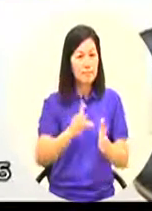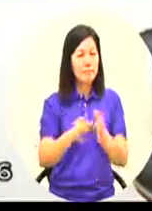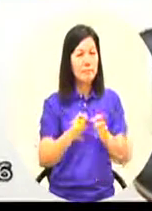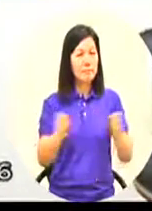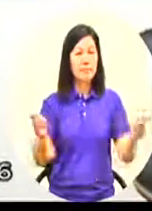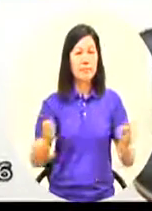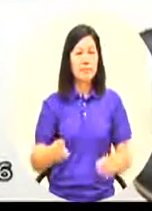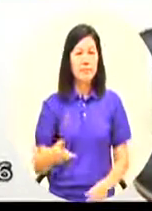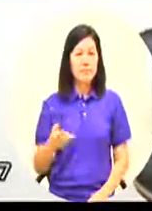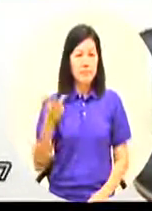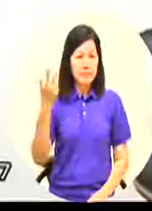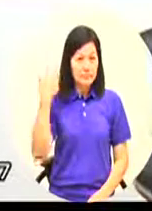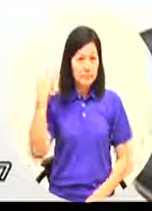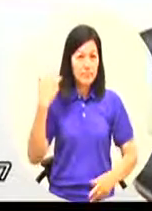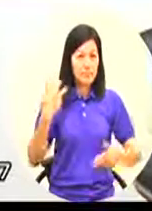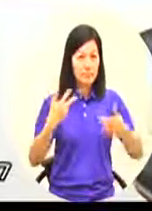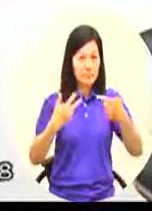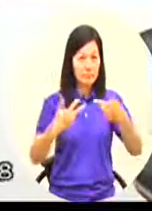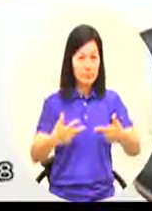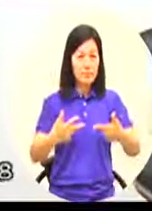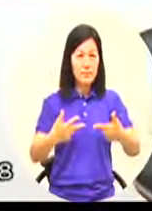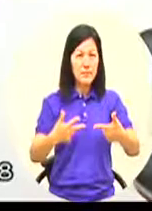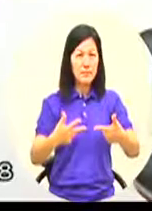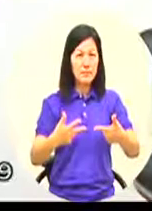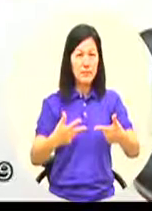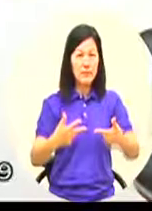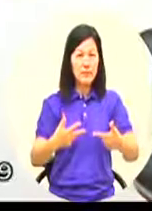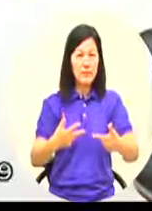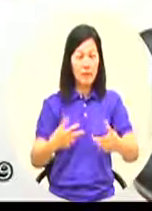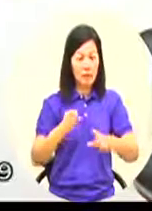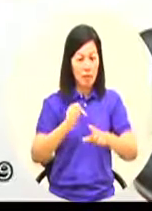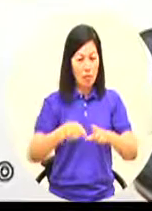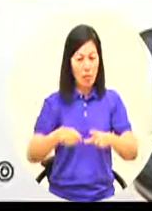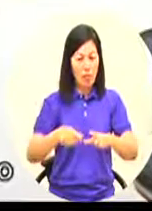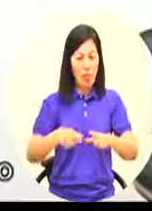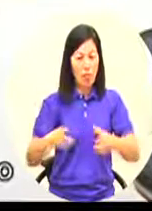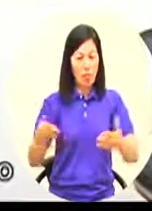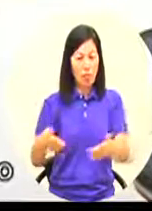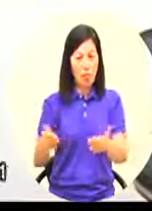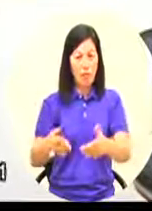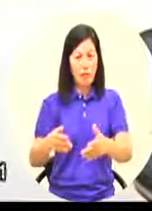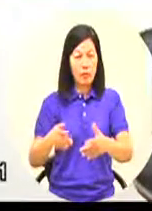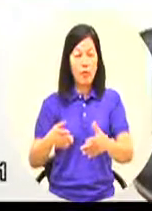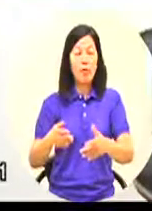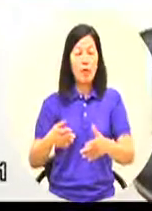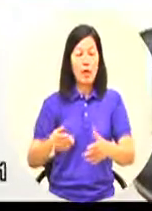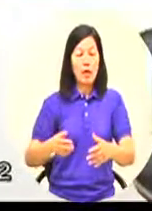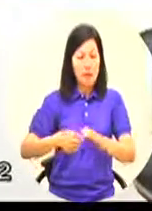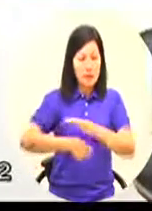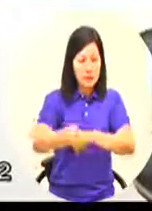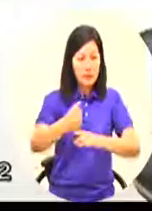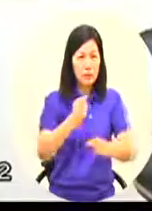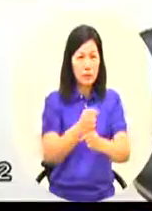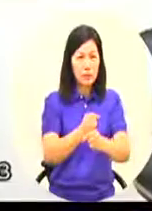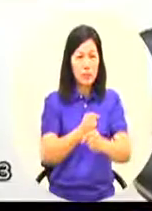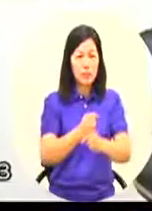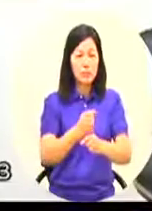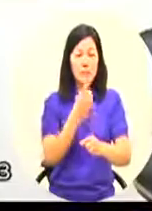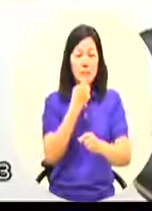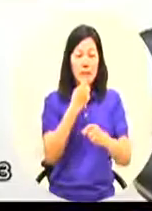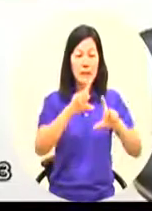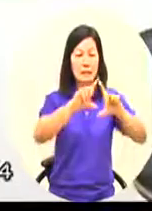了，上礼拜六承包商又要进去做了，布条才挂出来。